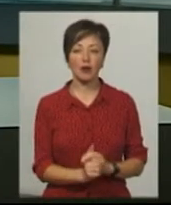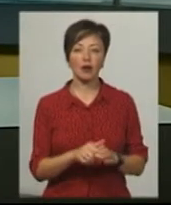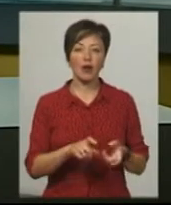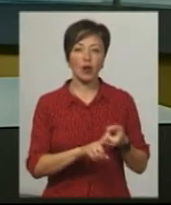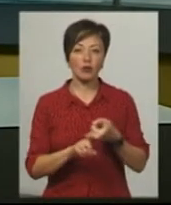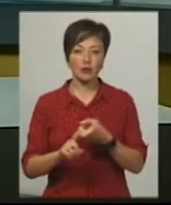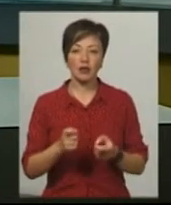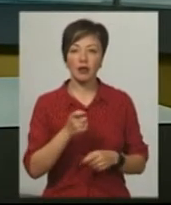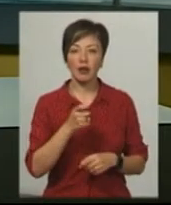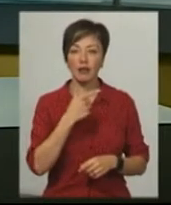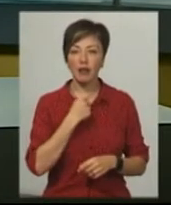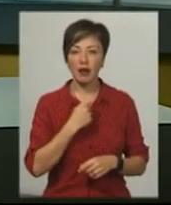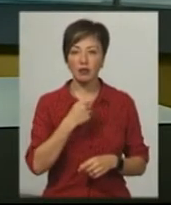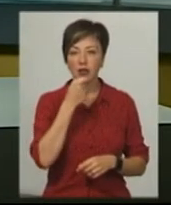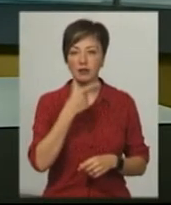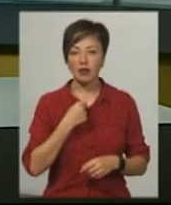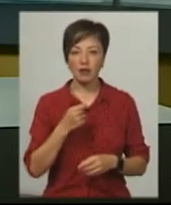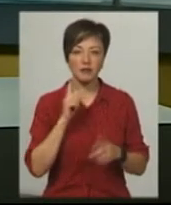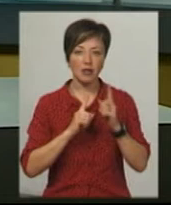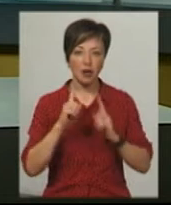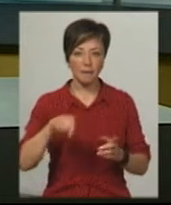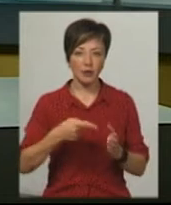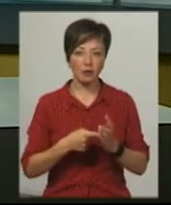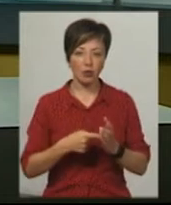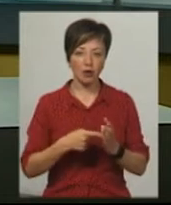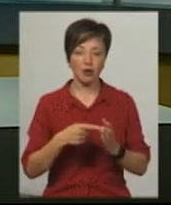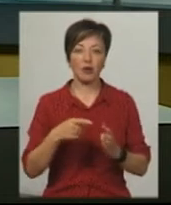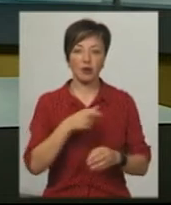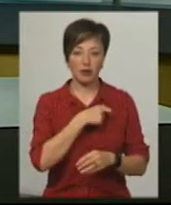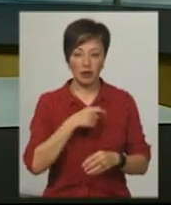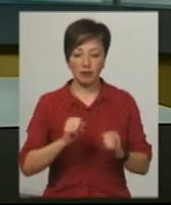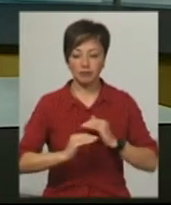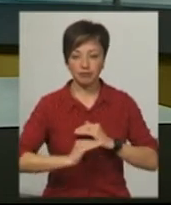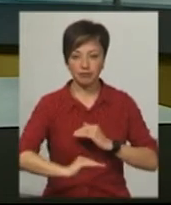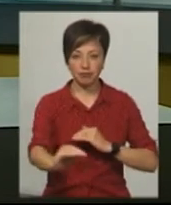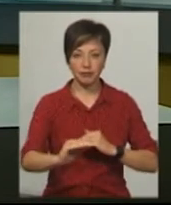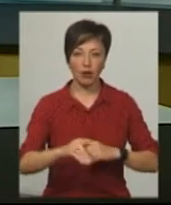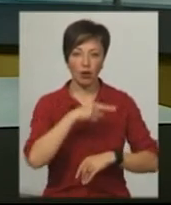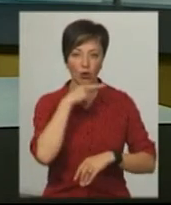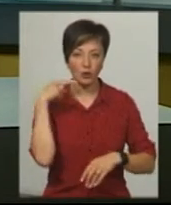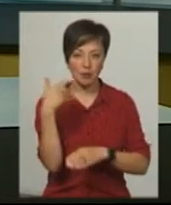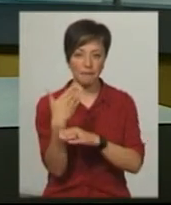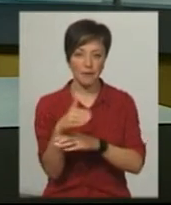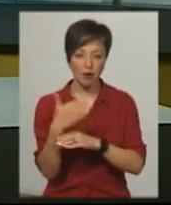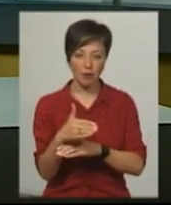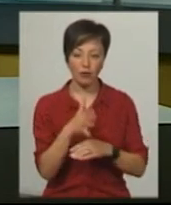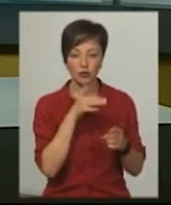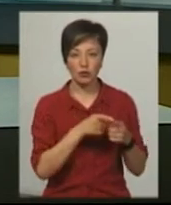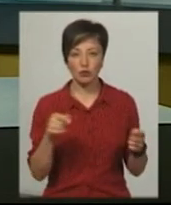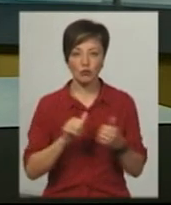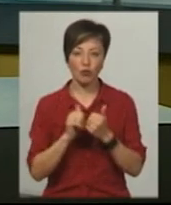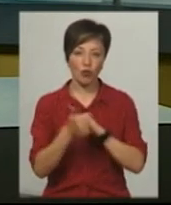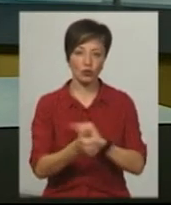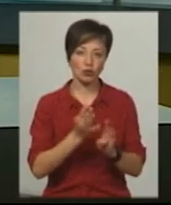Розвішали телячі язики у сесійній залі Хмельницької міської ради та застелили підлогу російським прапором. Під час позачергової сесії